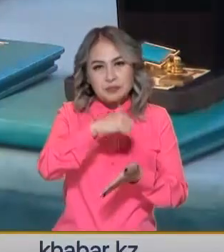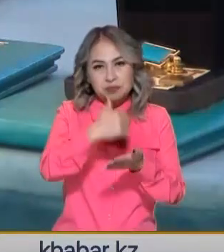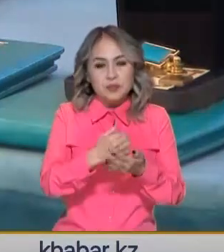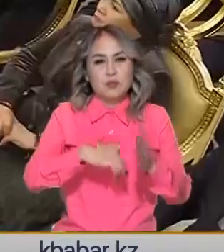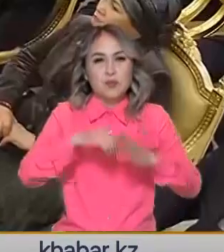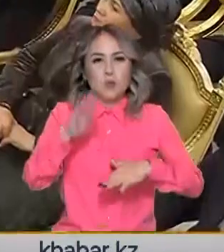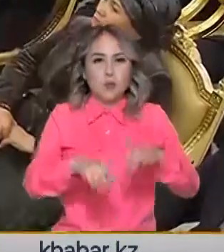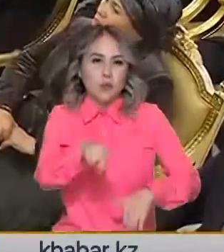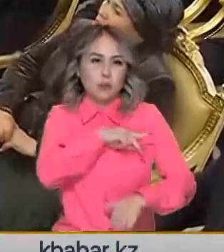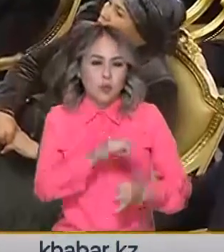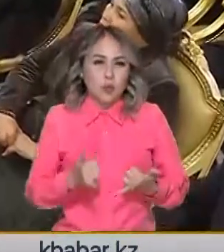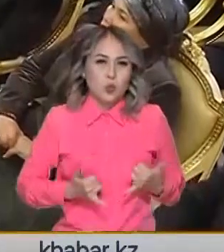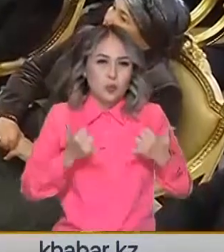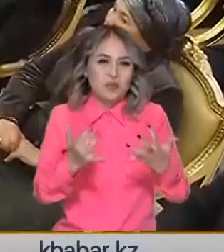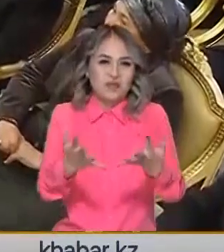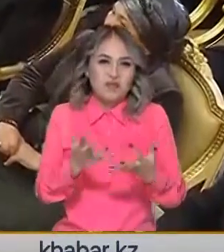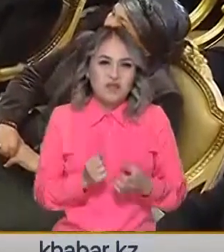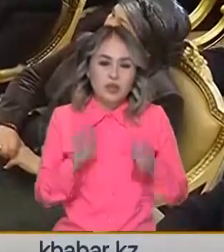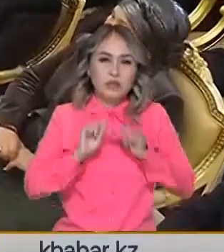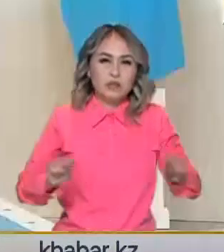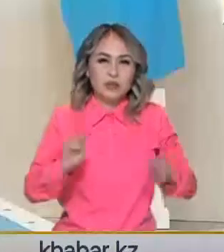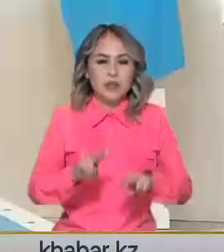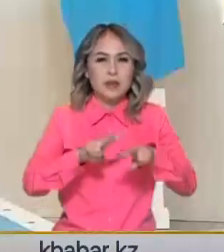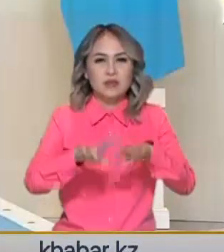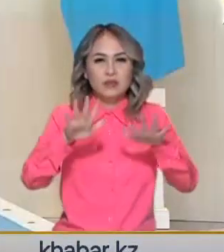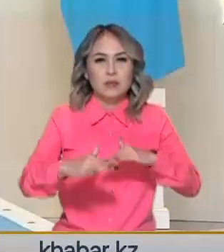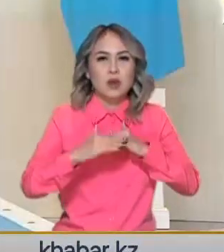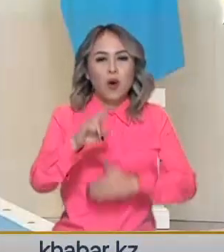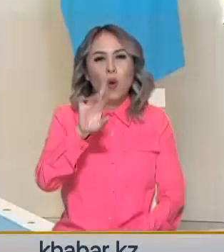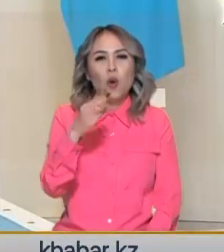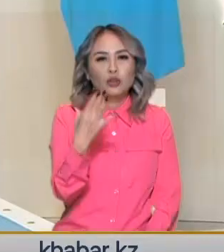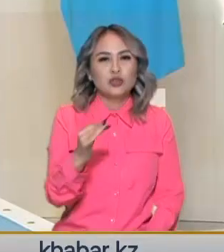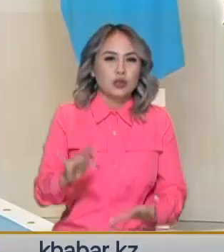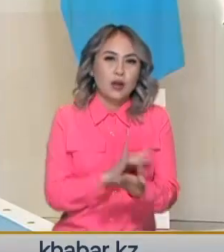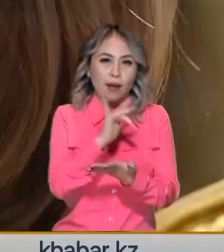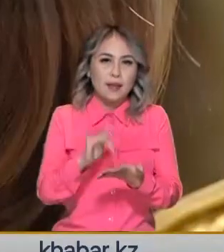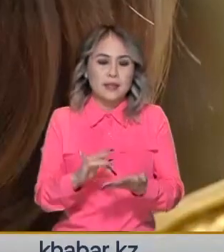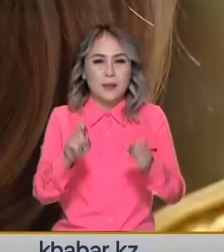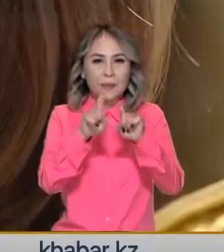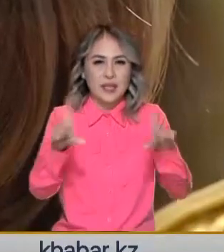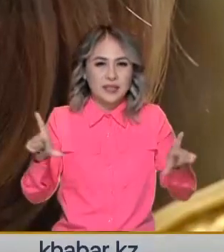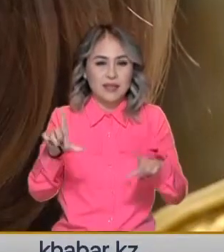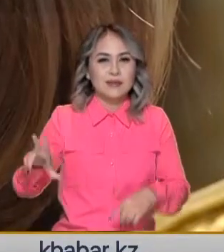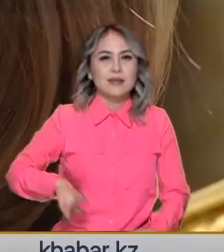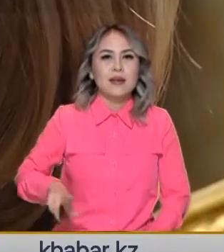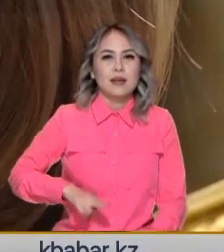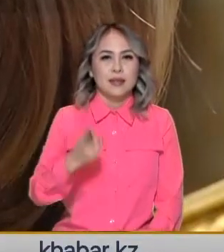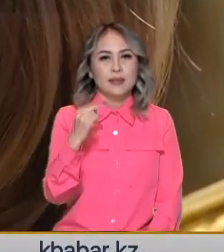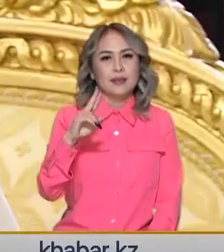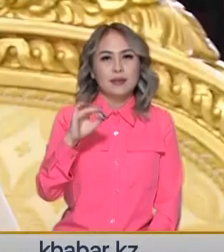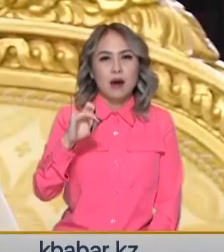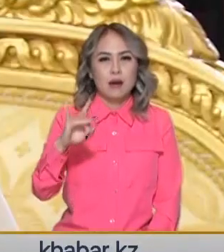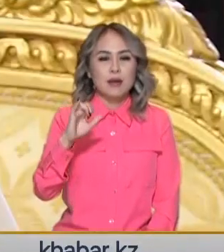қолынан құрмет орденін алған ұстаздардың бірі Елорда іргесіндегі Қосшы қаласында орналасқан мектеп-гимназияның директоры Дидар